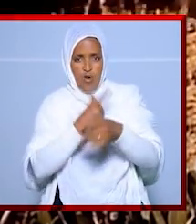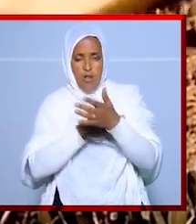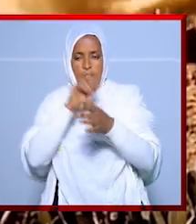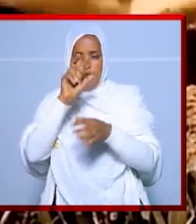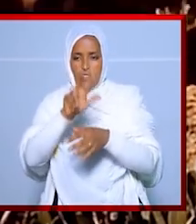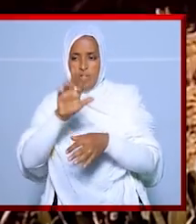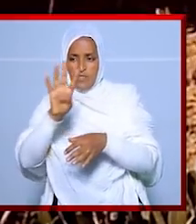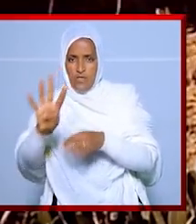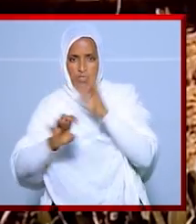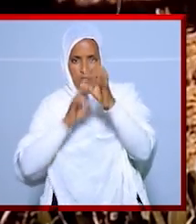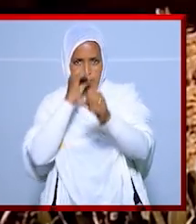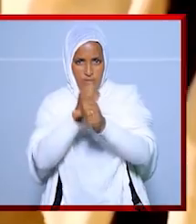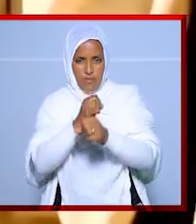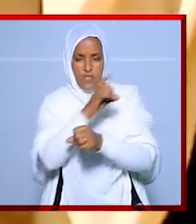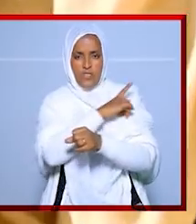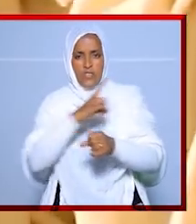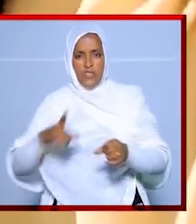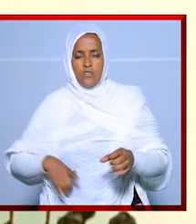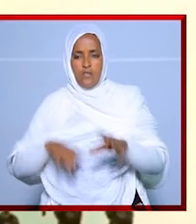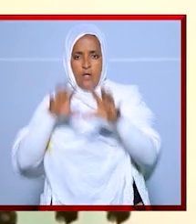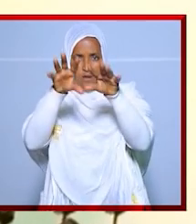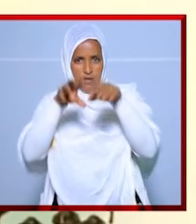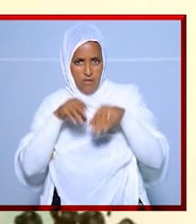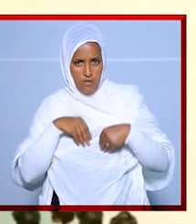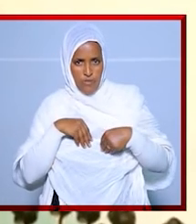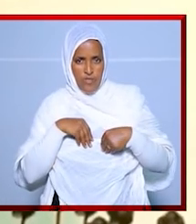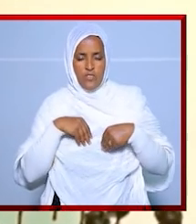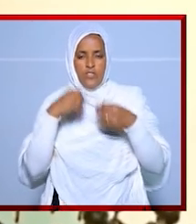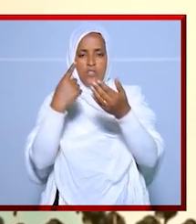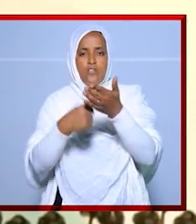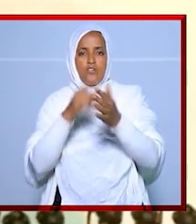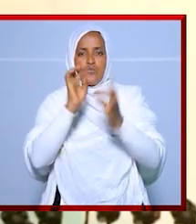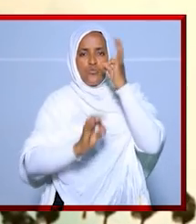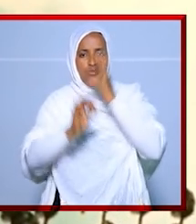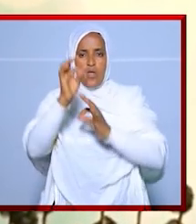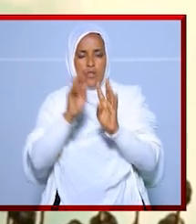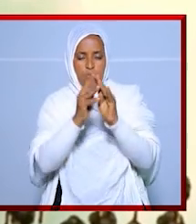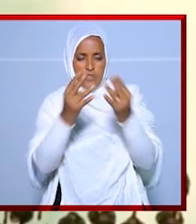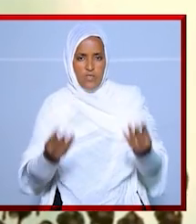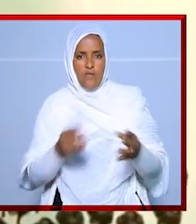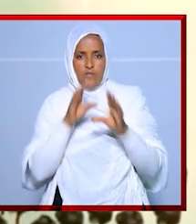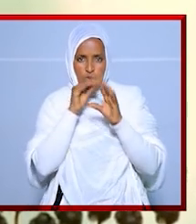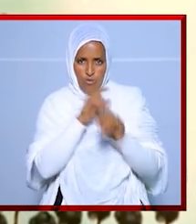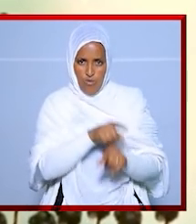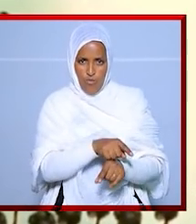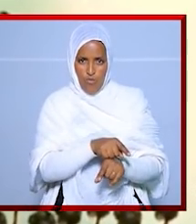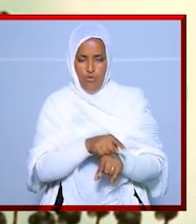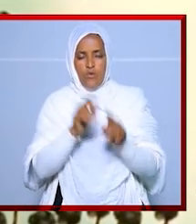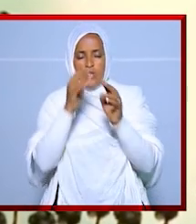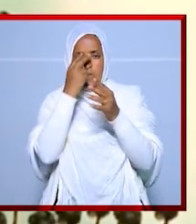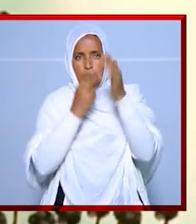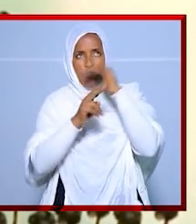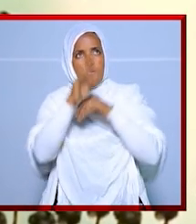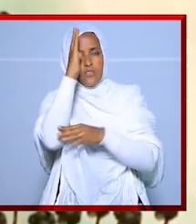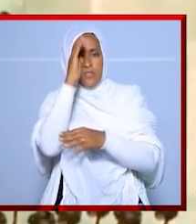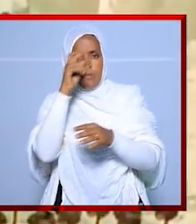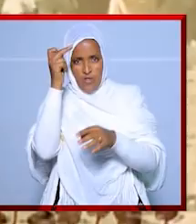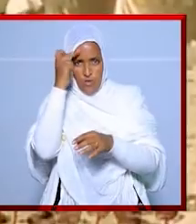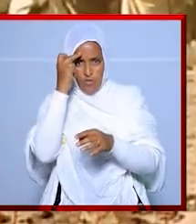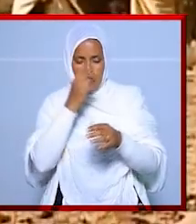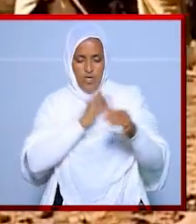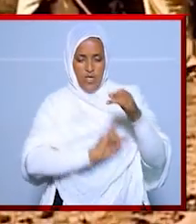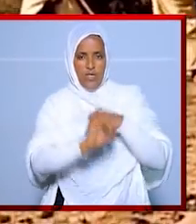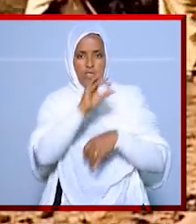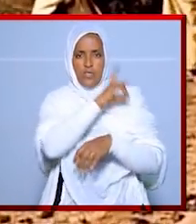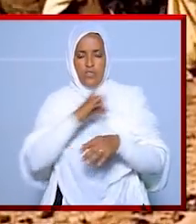መሆኗንና በ34 ዓመተ ምህረት ክርስትና እንደተቀበለችም እነዚሁ የታሪክ መዛግብት ያወሳሉ። ነብየ እግዚአብሔር